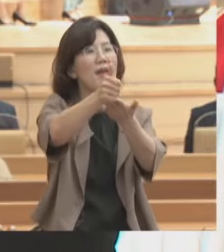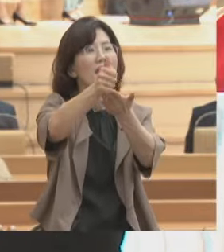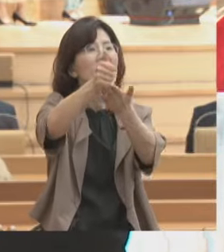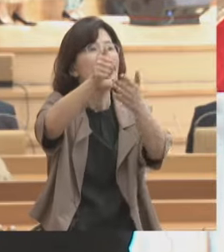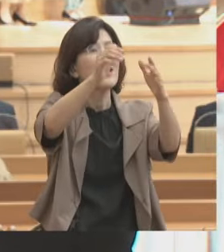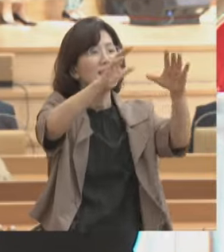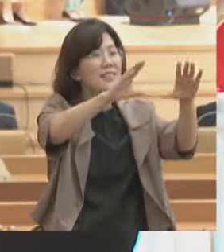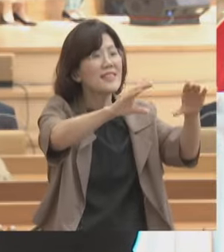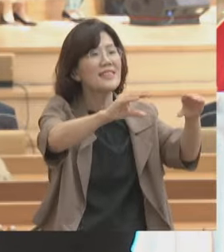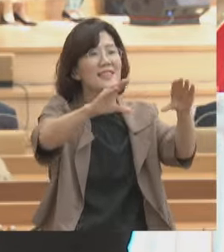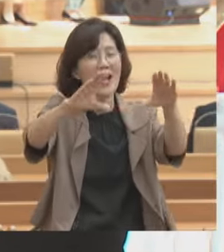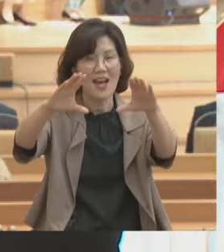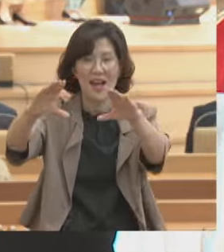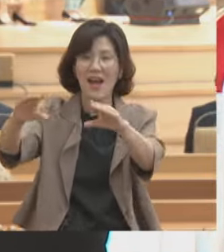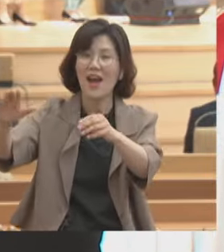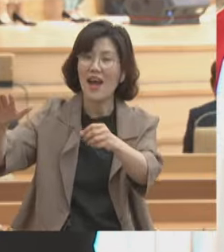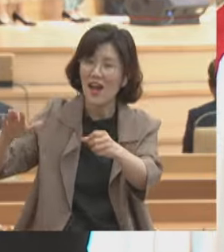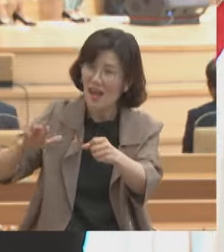하나님의